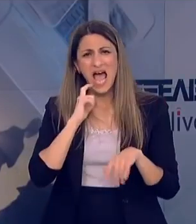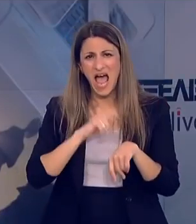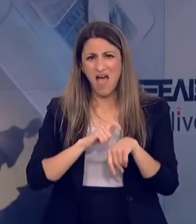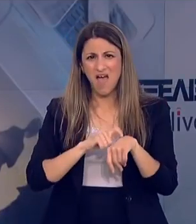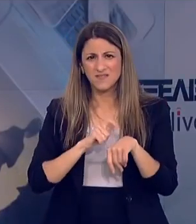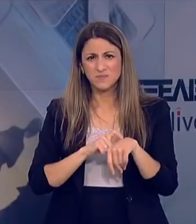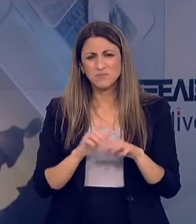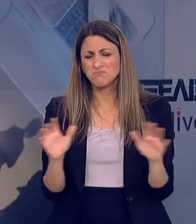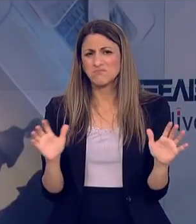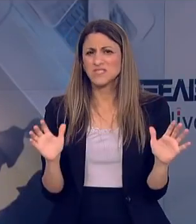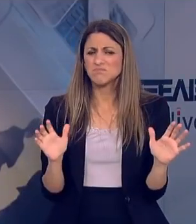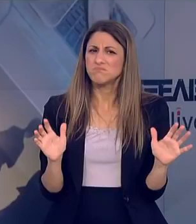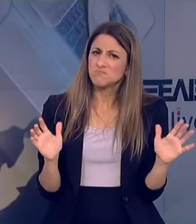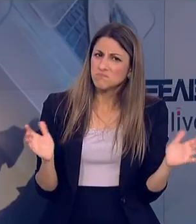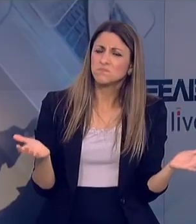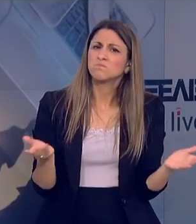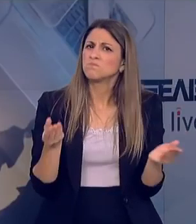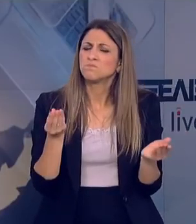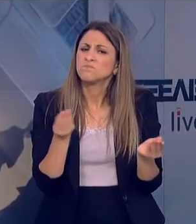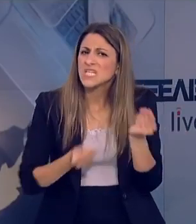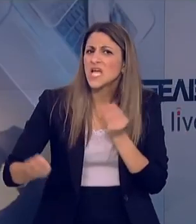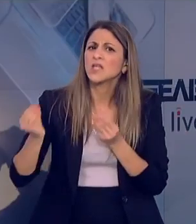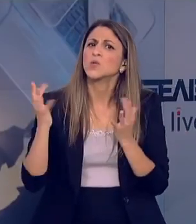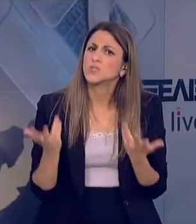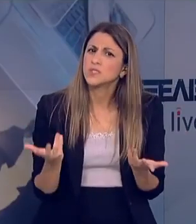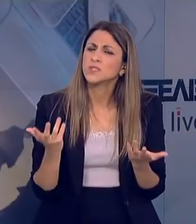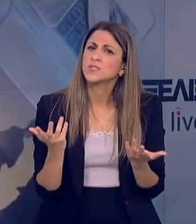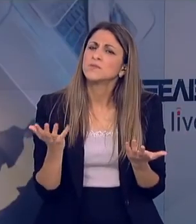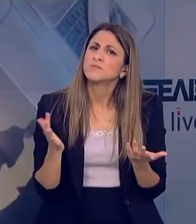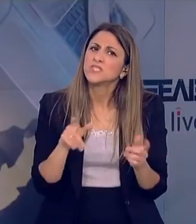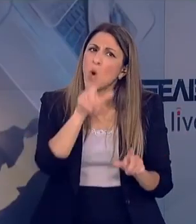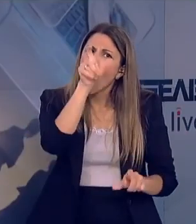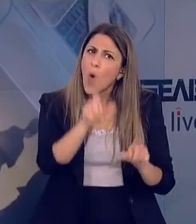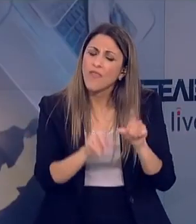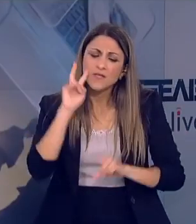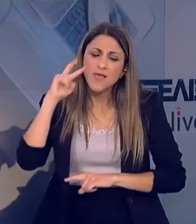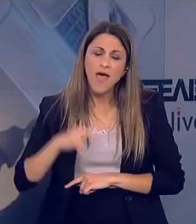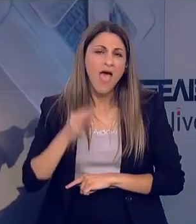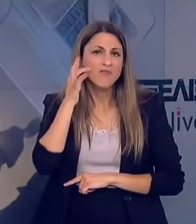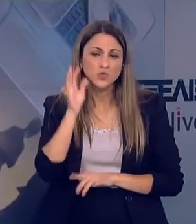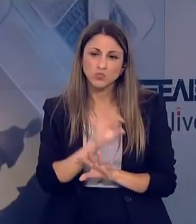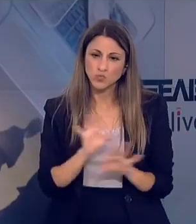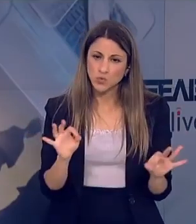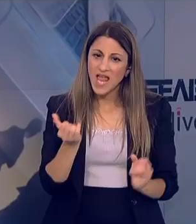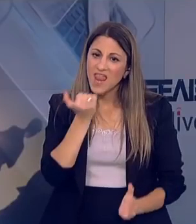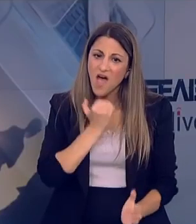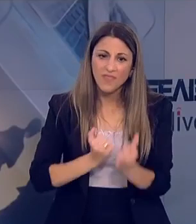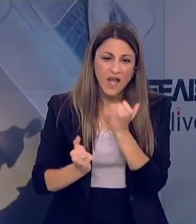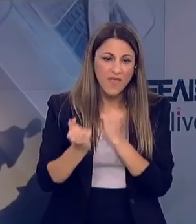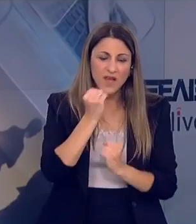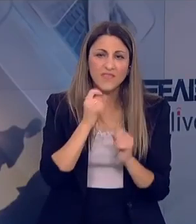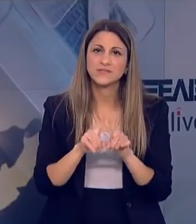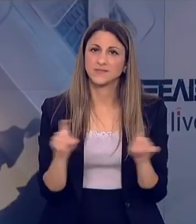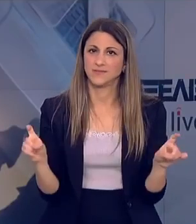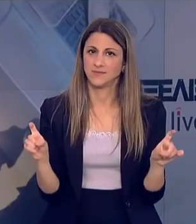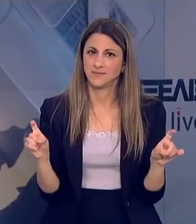δηλώσεις άπαντες, νομίζω το καλύτερο που έχουμε να κάνουμε είναι να κάνουμε γενικά αυτοκριτική για το τι κάναμε, όχι αφού